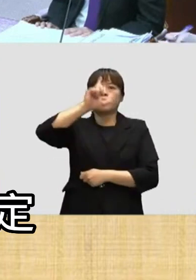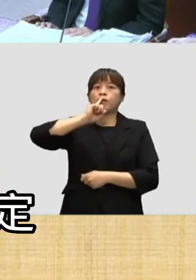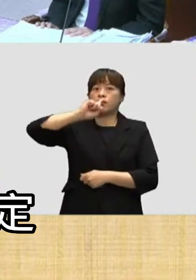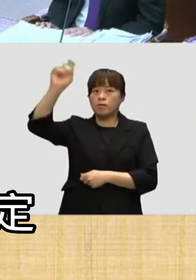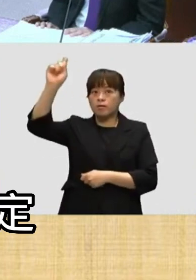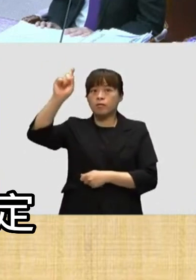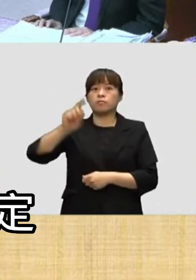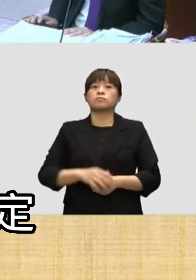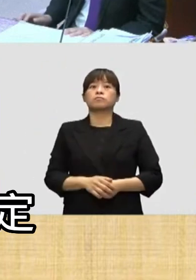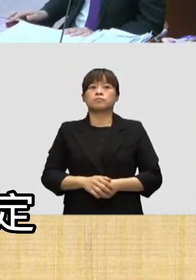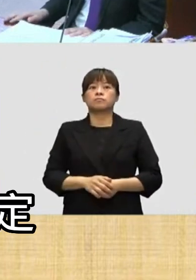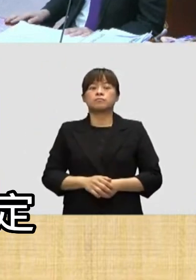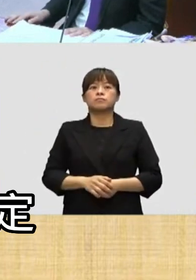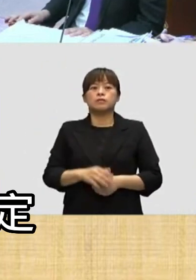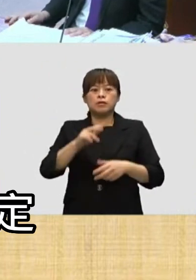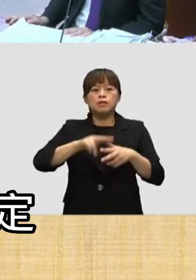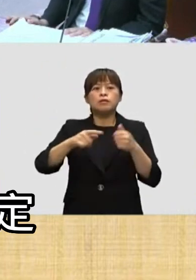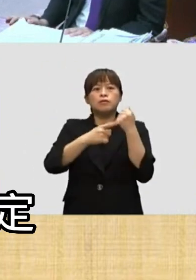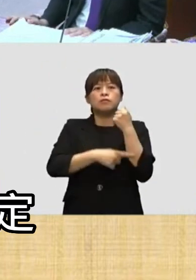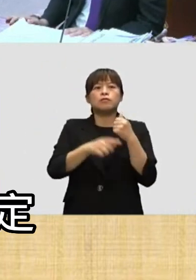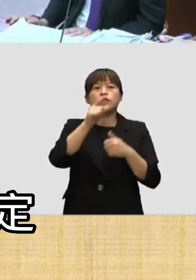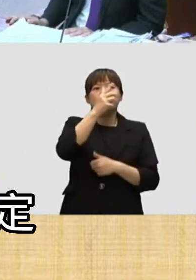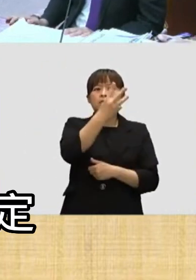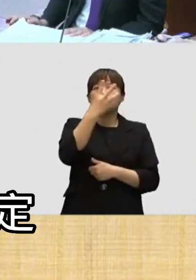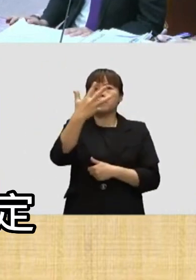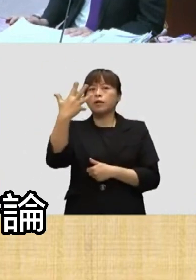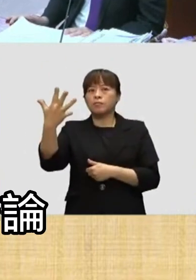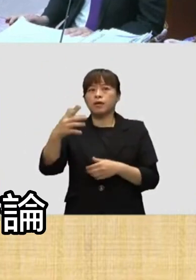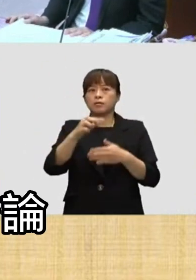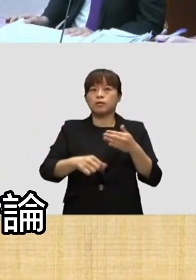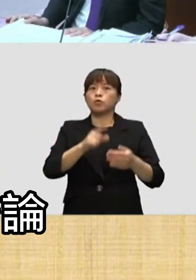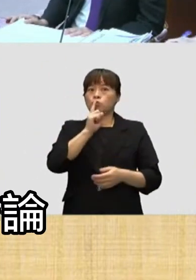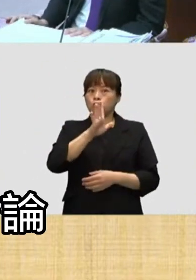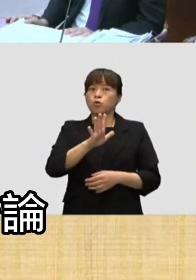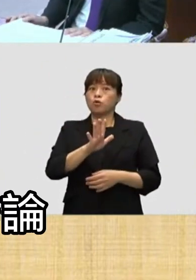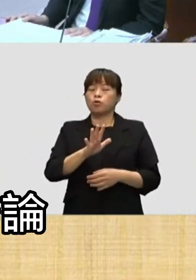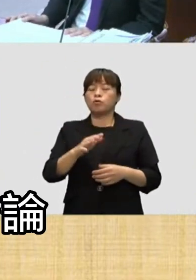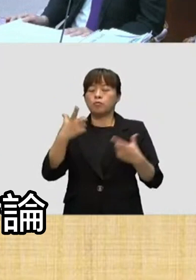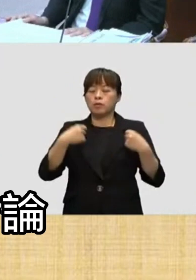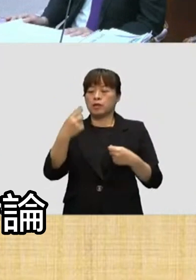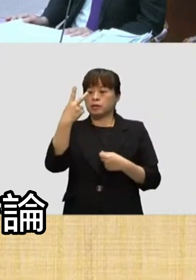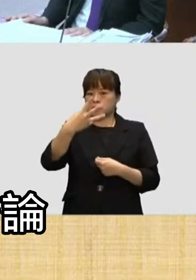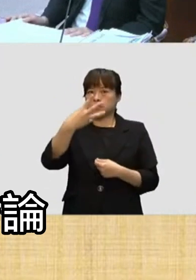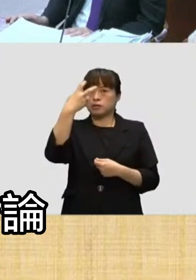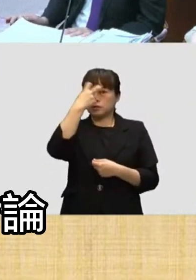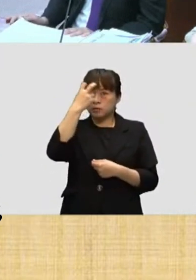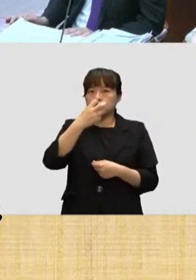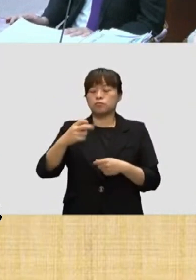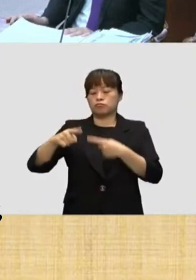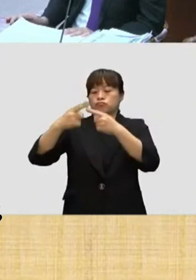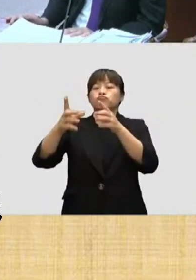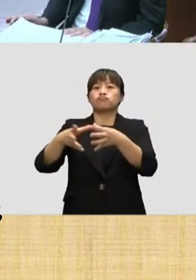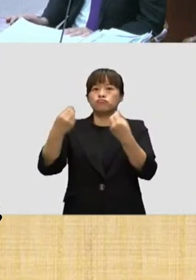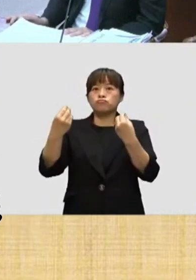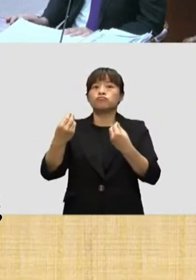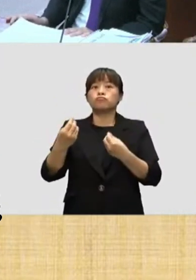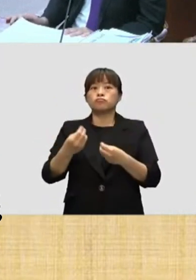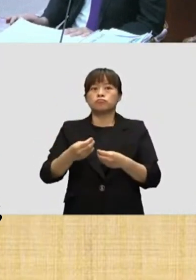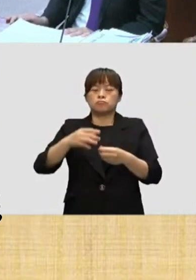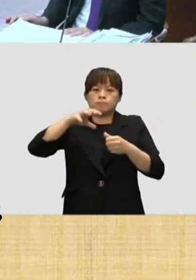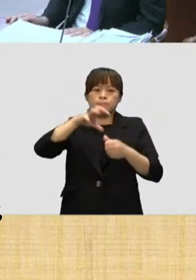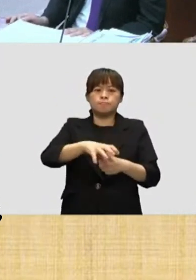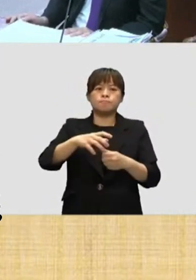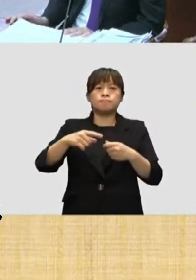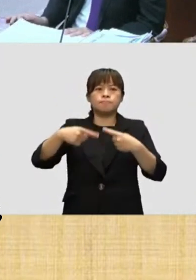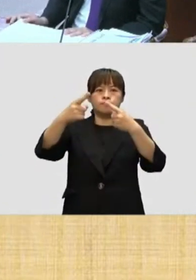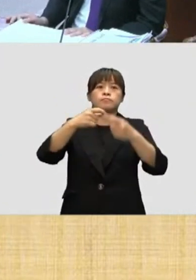属于虽然刑讼法第388条规定有因第三审原则不行原始辩论而不适用强制